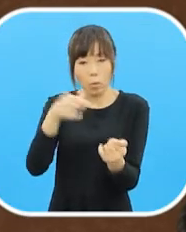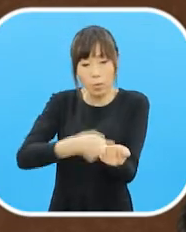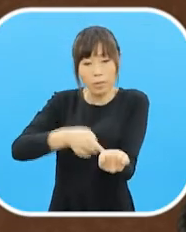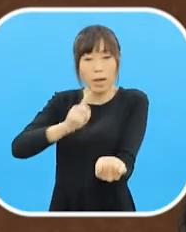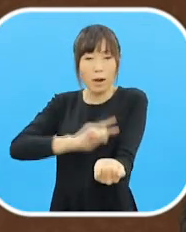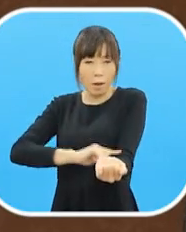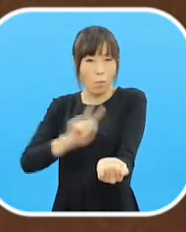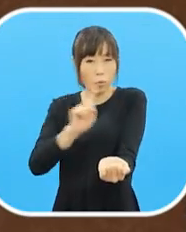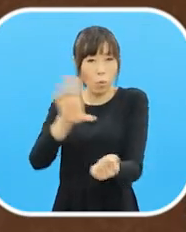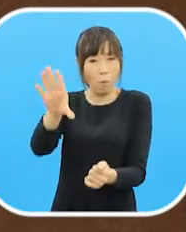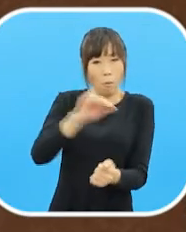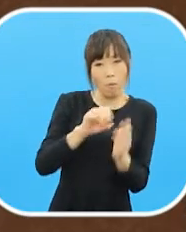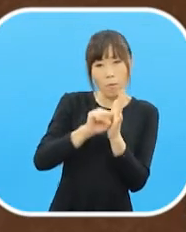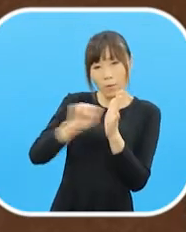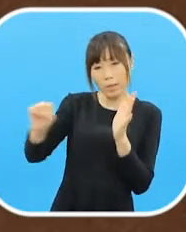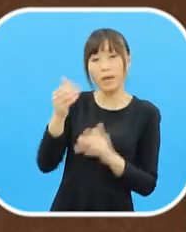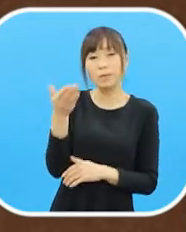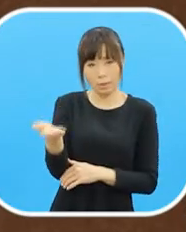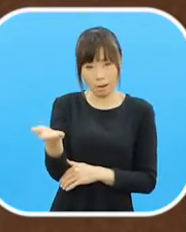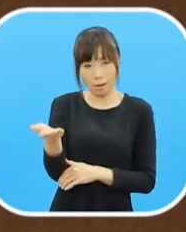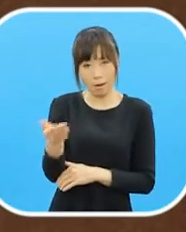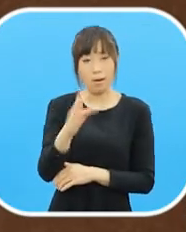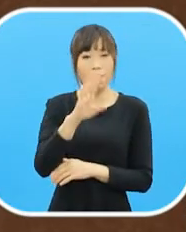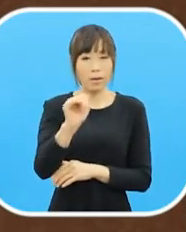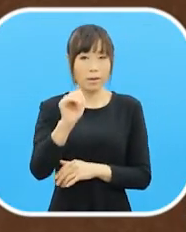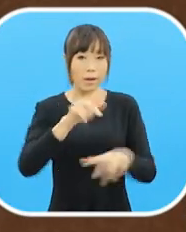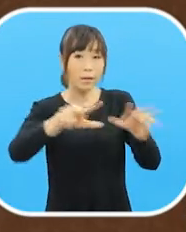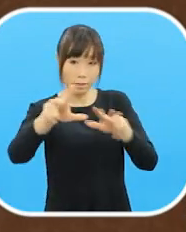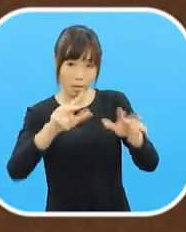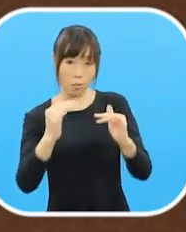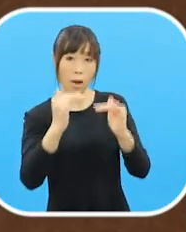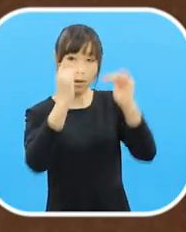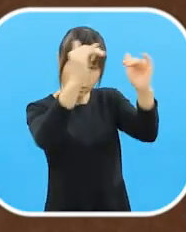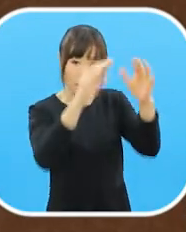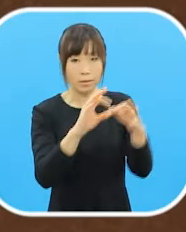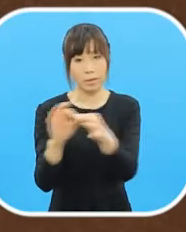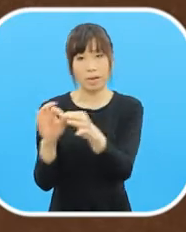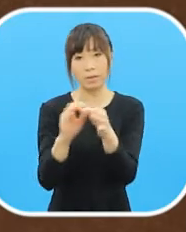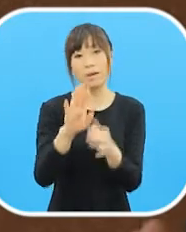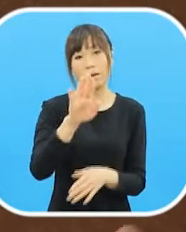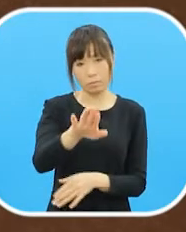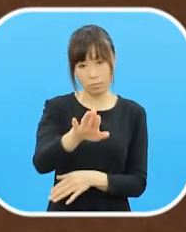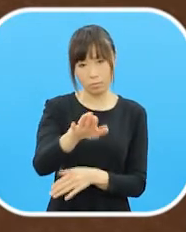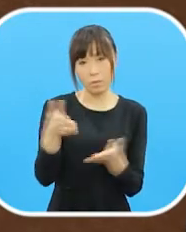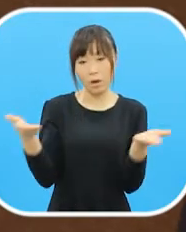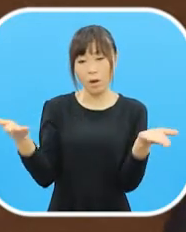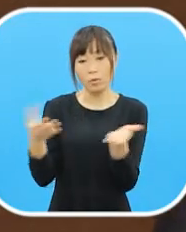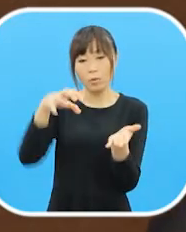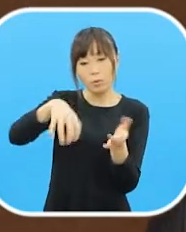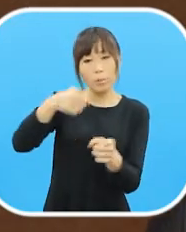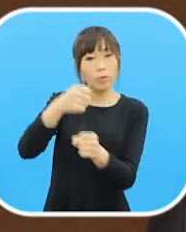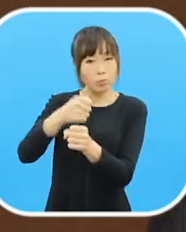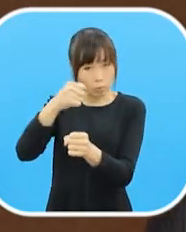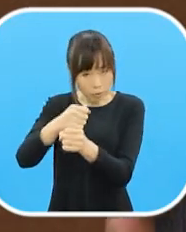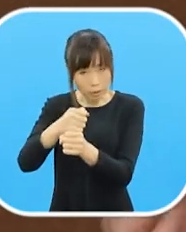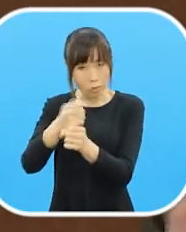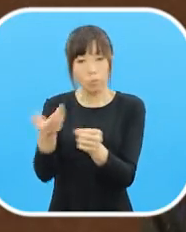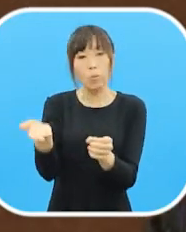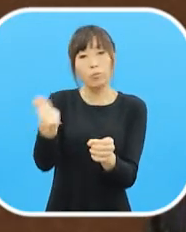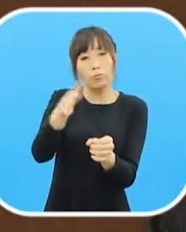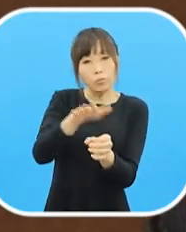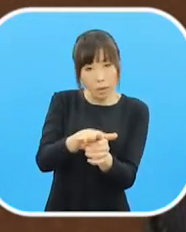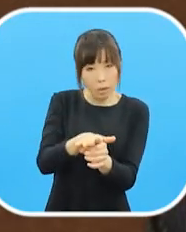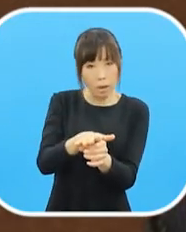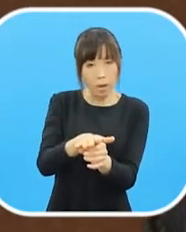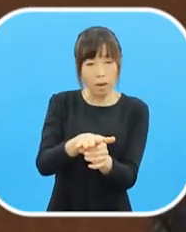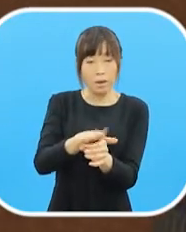ね県政の発展にね、まあ、職場作りも含めて、いろんな面でね、生きると思うんです